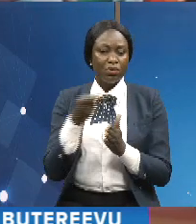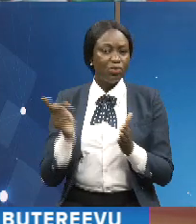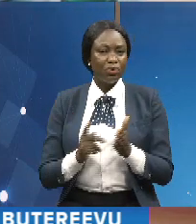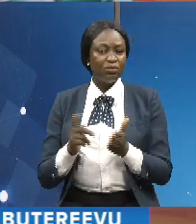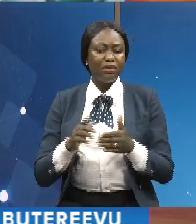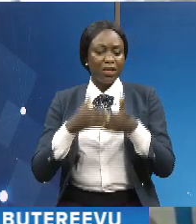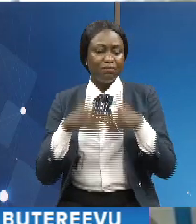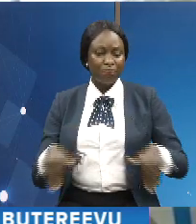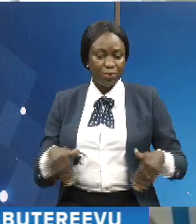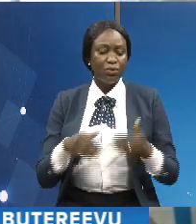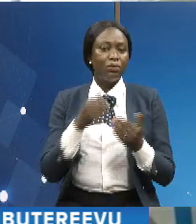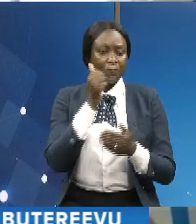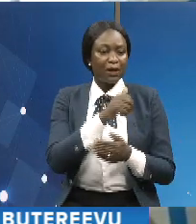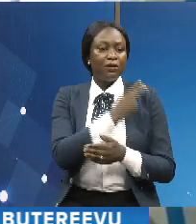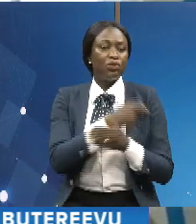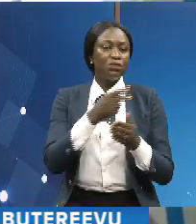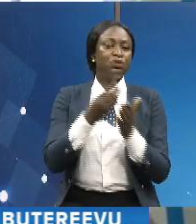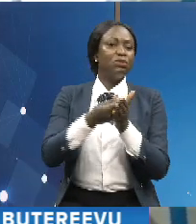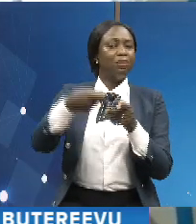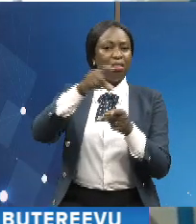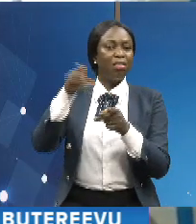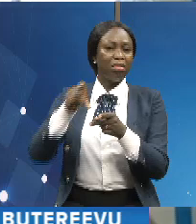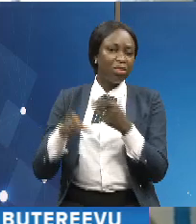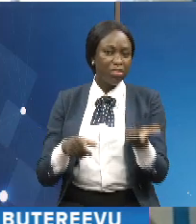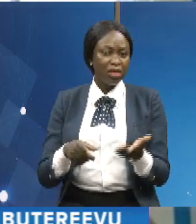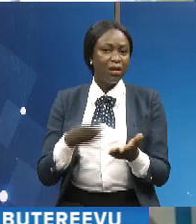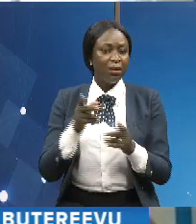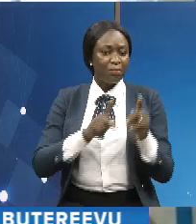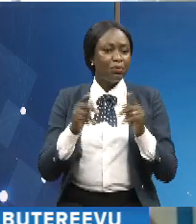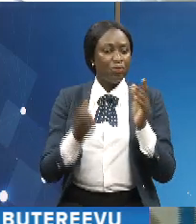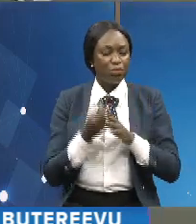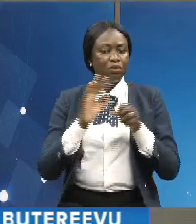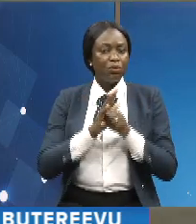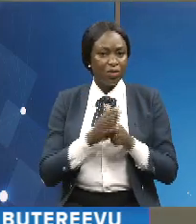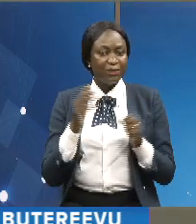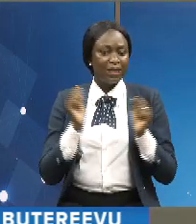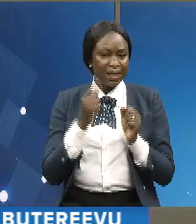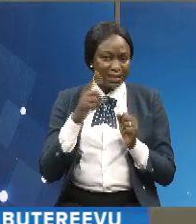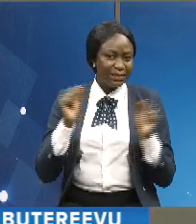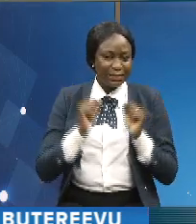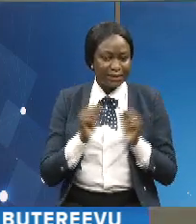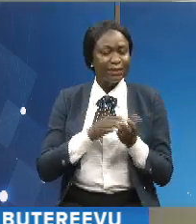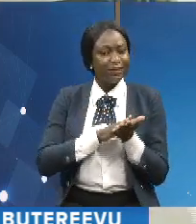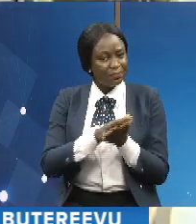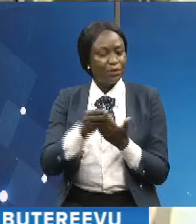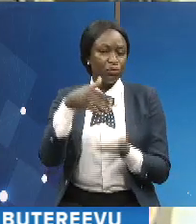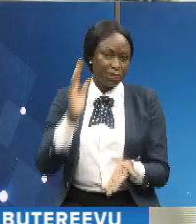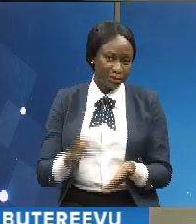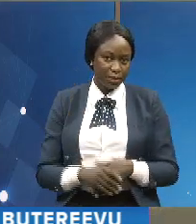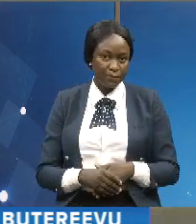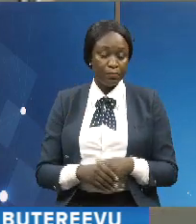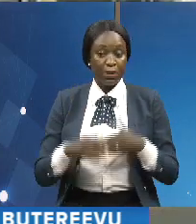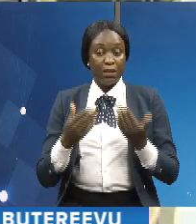naggamba ng'amalwaliro g'obwannannyini geefudde mukoko mu kusasuza abalwadde ba COVID-19 omusimbi oguyitiridde. Kino kyaviirako